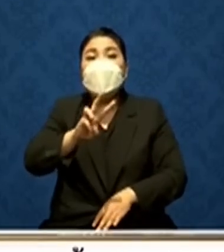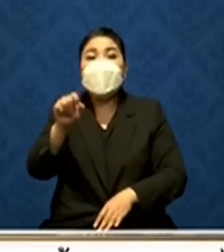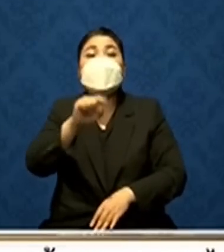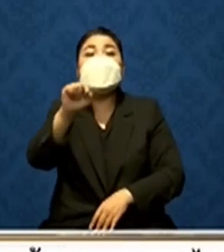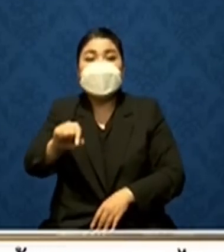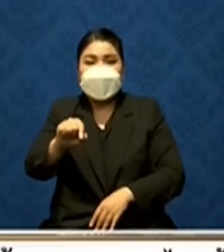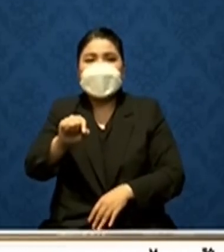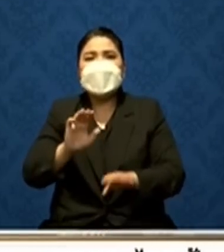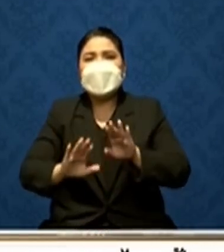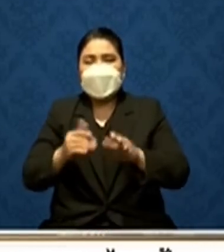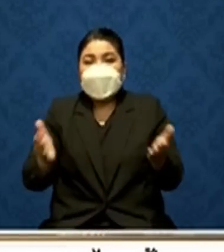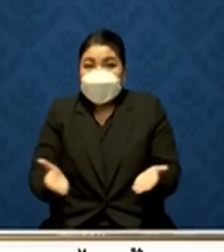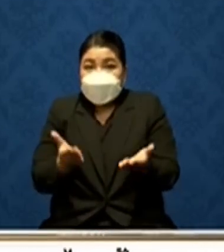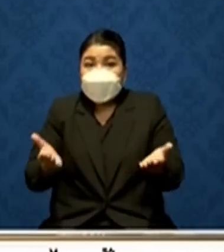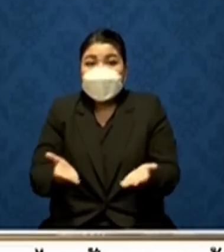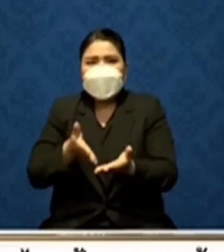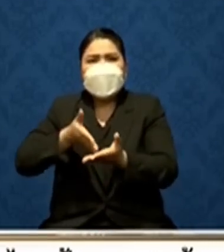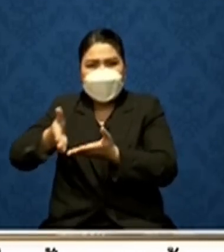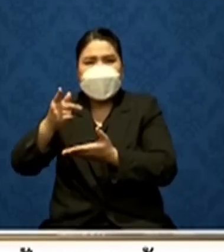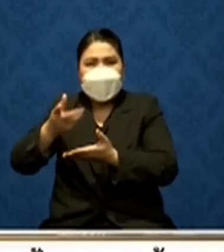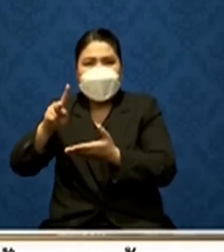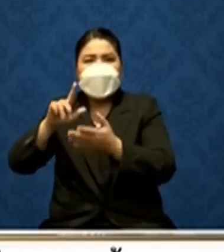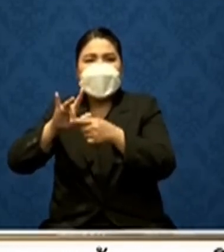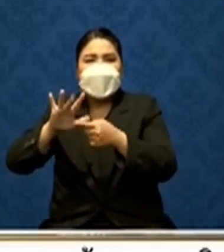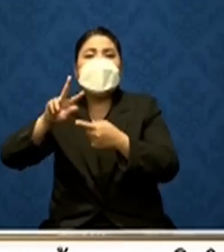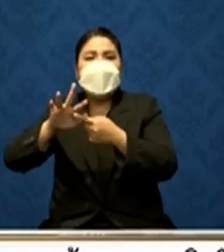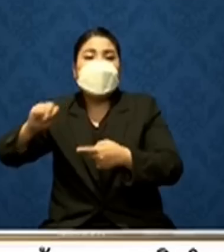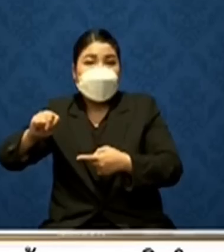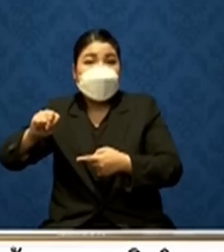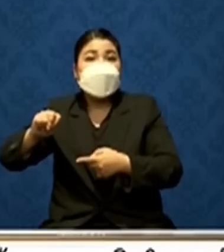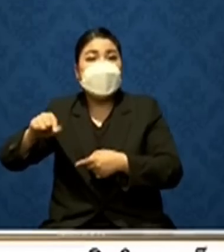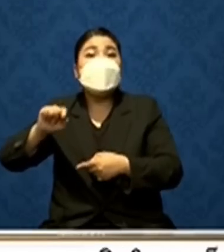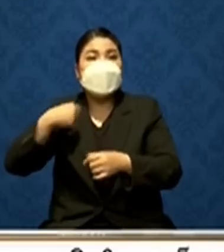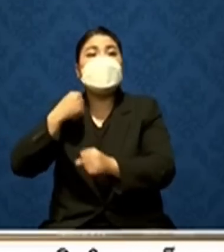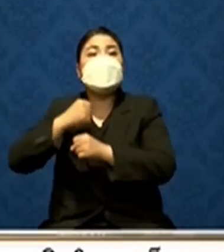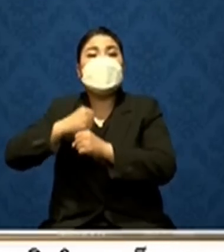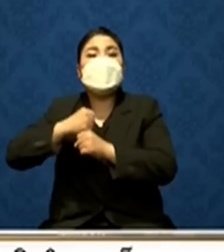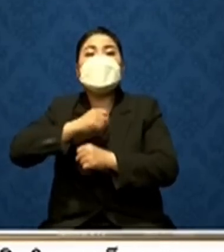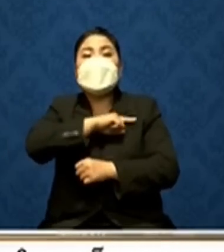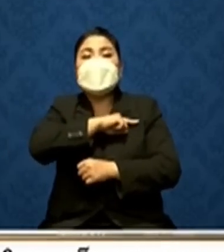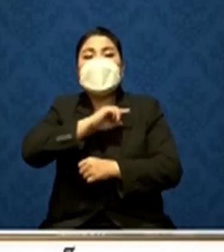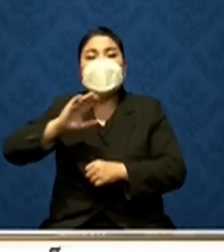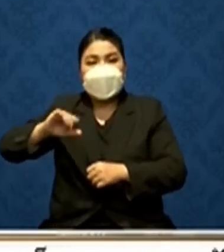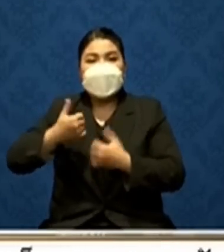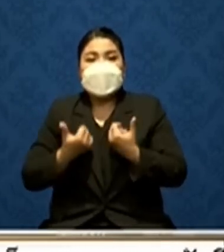686สนับสนุนฝ่ายค้านโดยเฉพาะการทำหน้าที่ในทางนี้เพื่อเปิดโปงเปิด